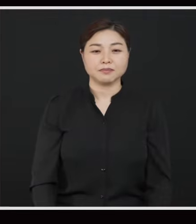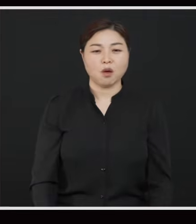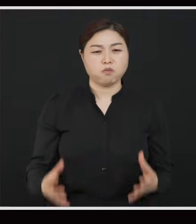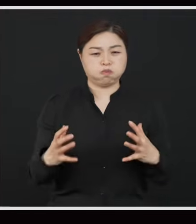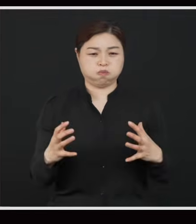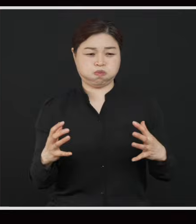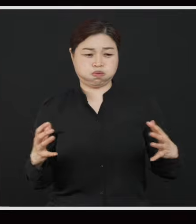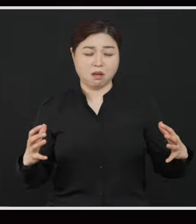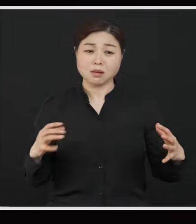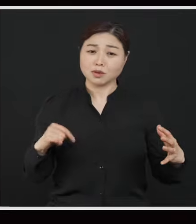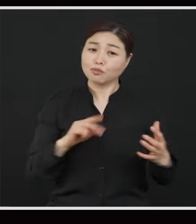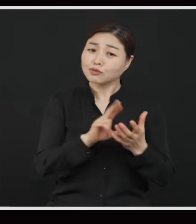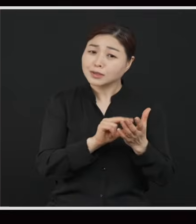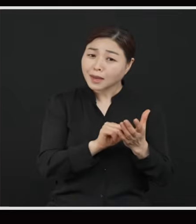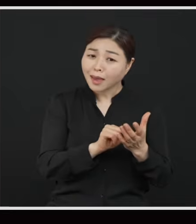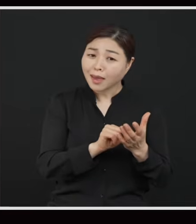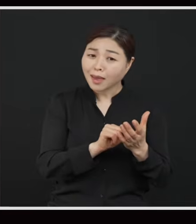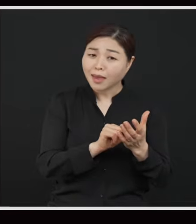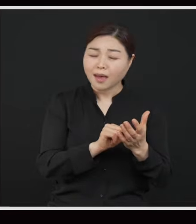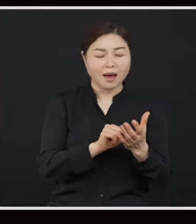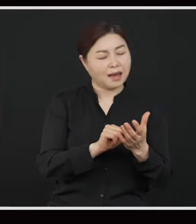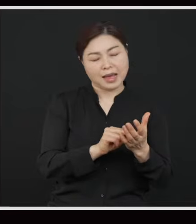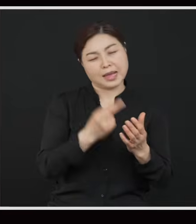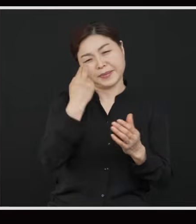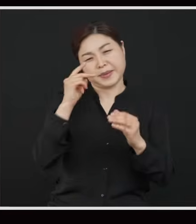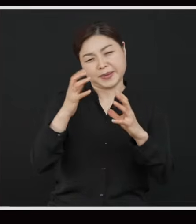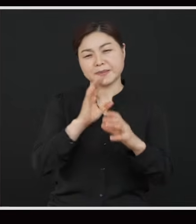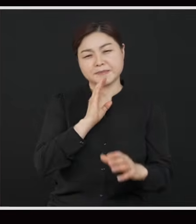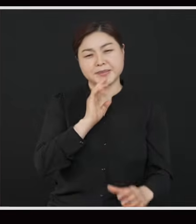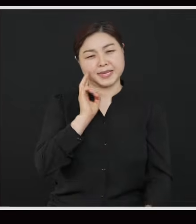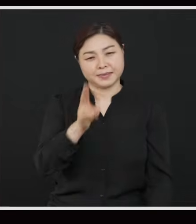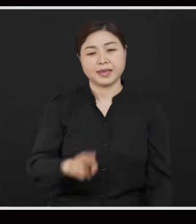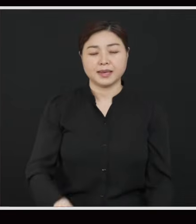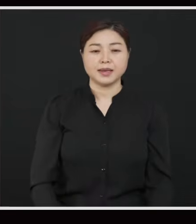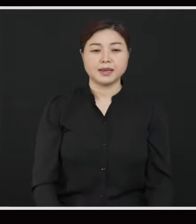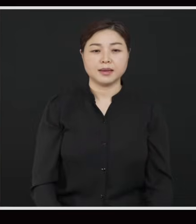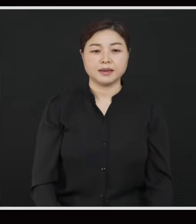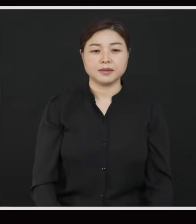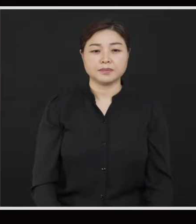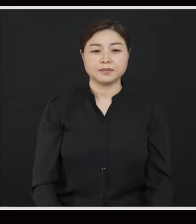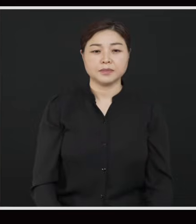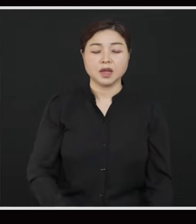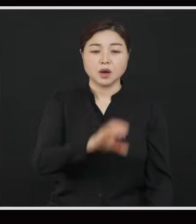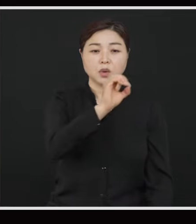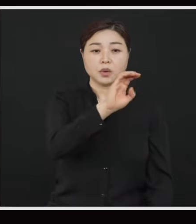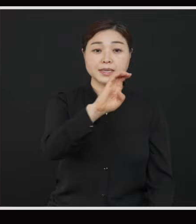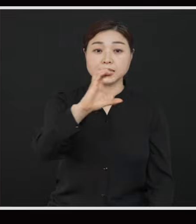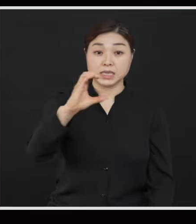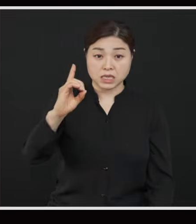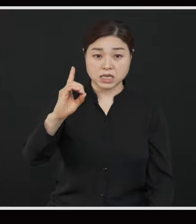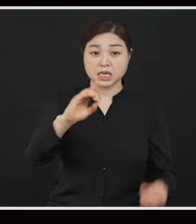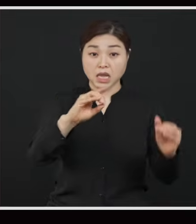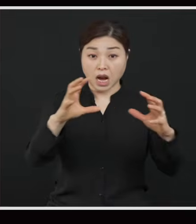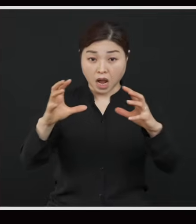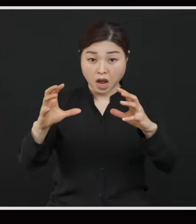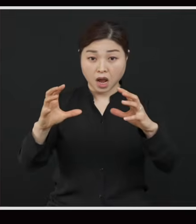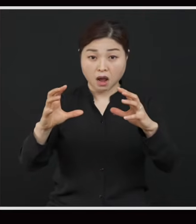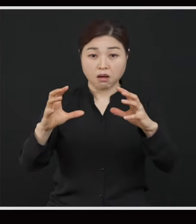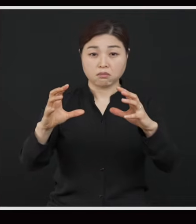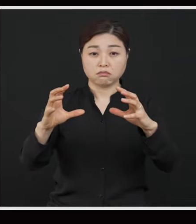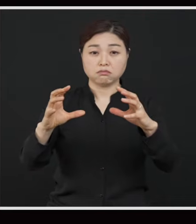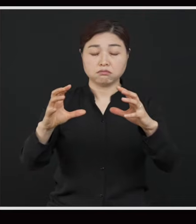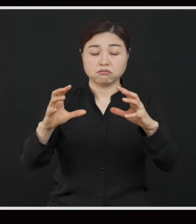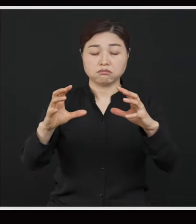비만율 문제라고 하면은 미국이 또 상당히 심각합니다. 그 OECD 국가들, 선진국들